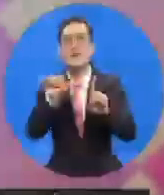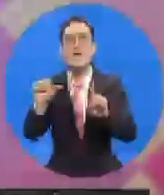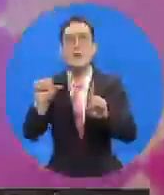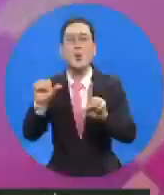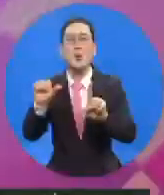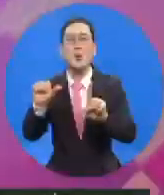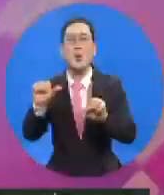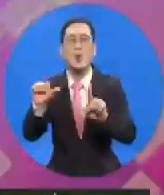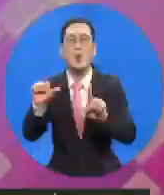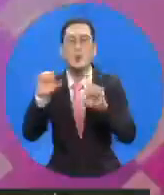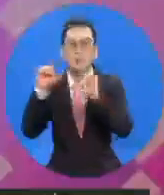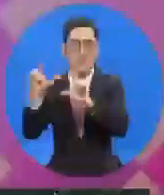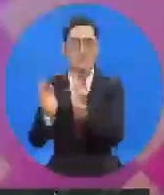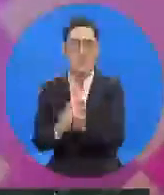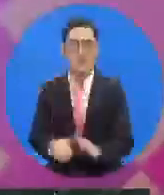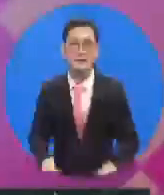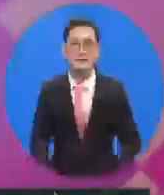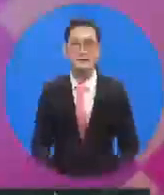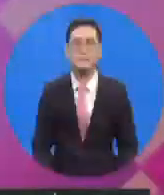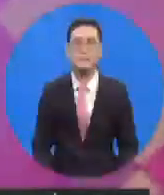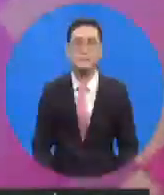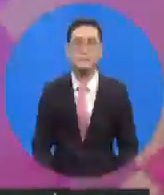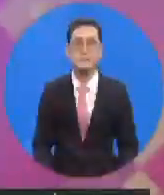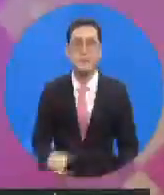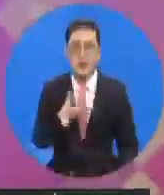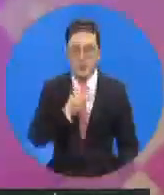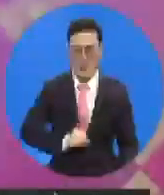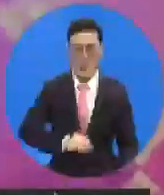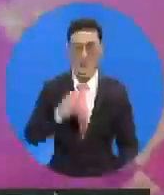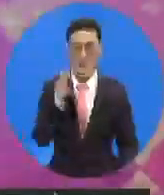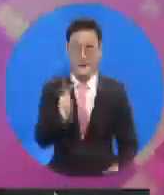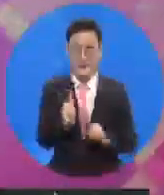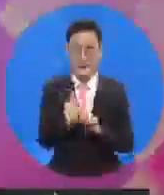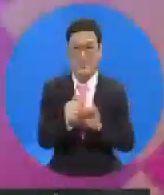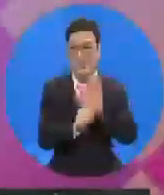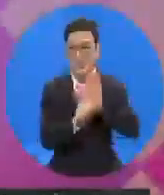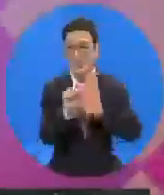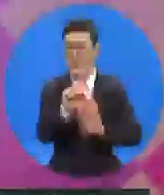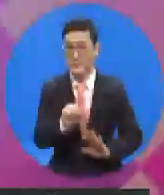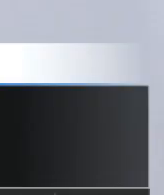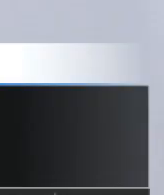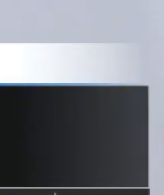박능우 장관도 1.5단계로의 격상 이야기를 시사했습니다. 들어보시죠.